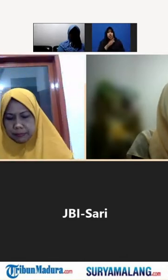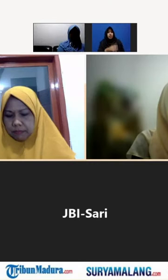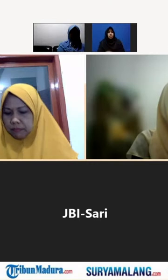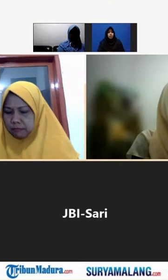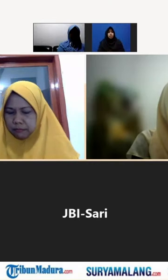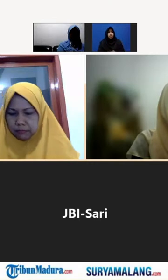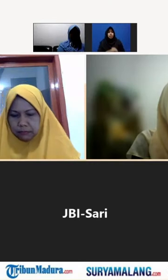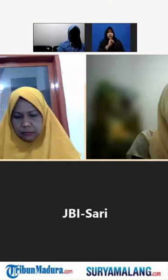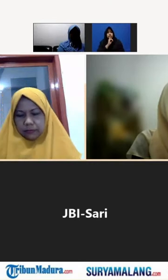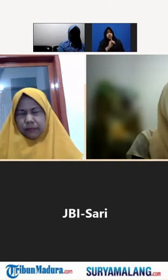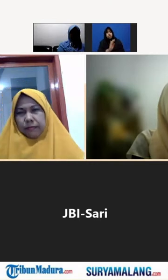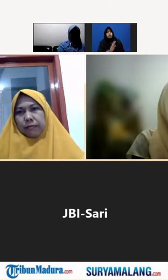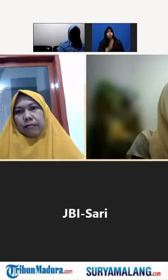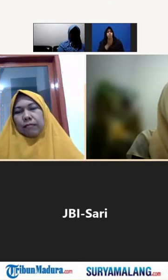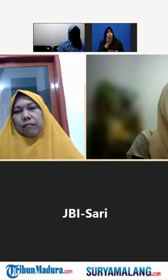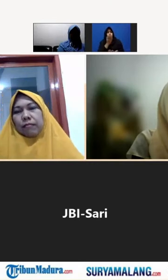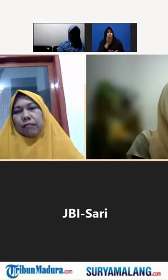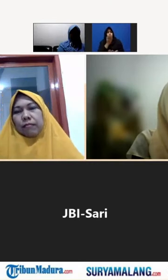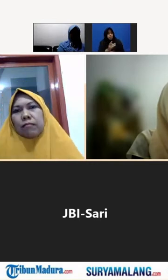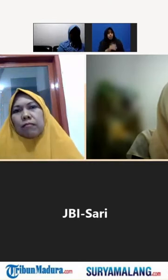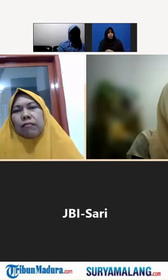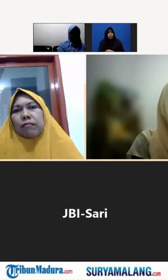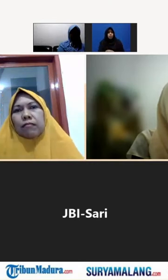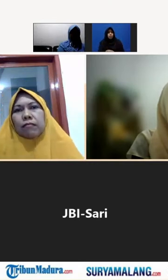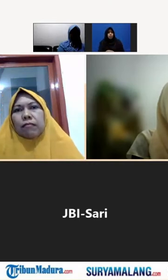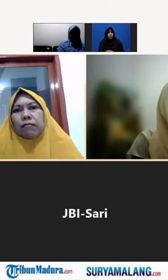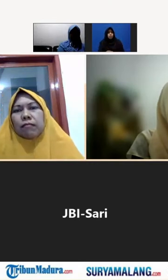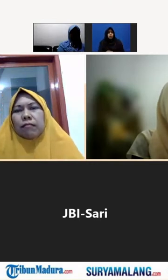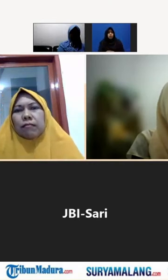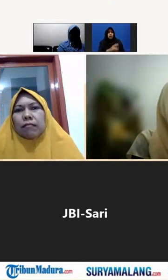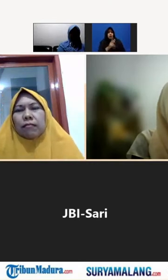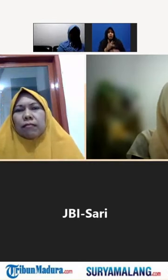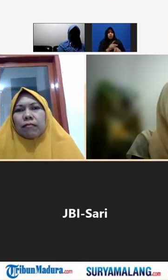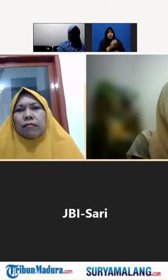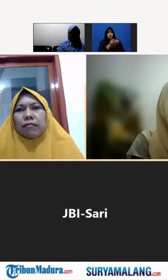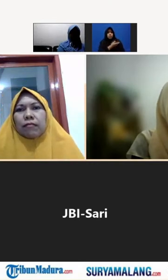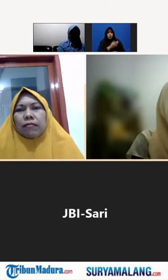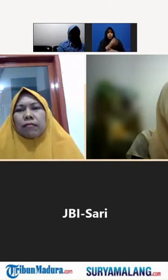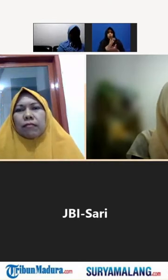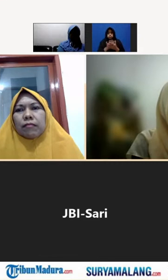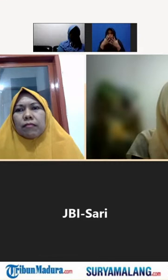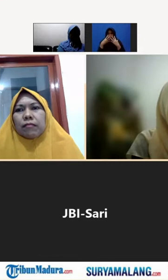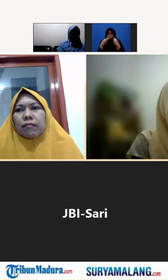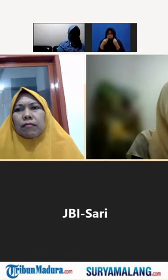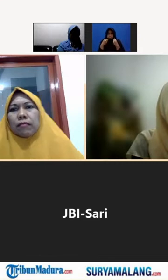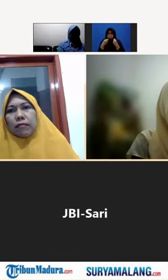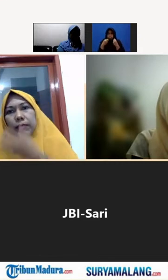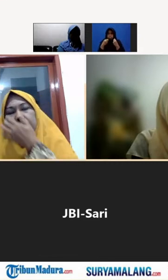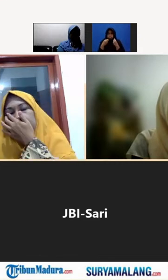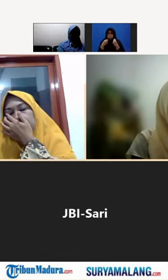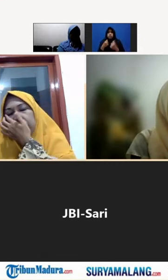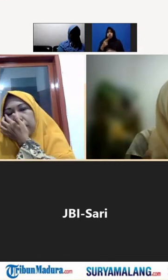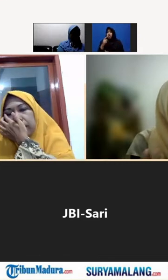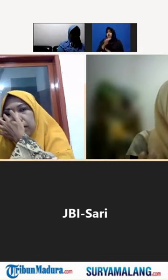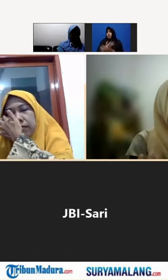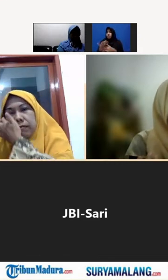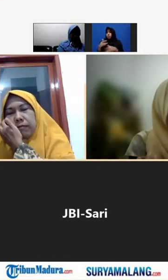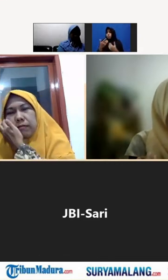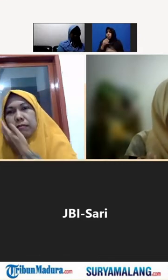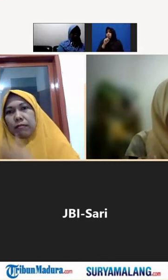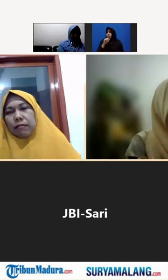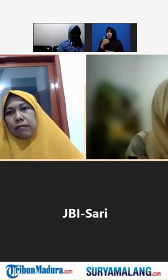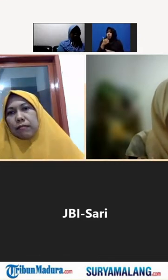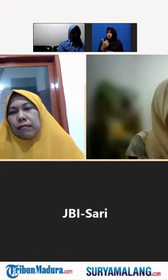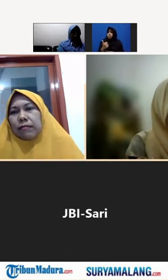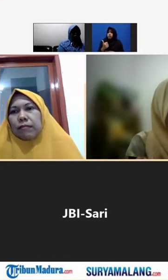Dia bilang minta hanun tapi kan misalnya adiknya enggak mau dia akhirnya merebut. Tapi mintanya tuh berarti dia sudah katakan dengan baik, sudah